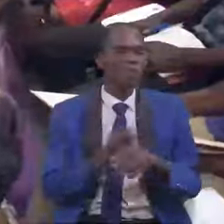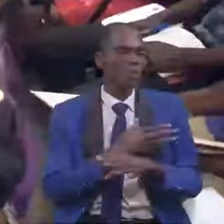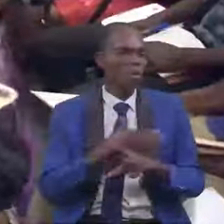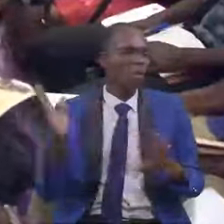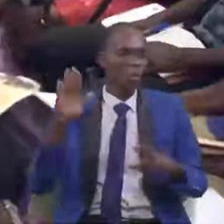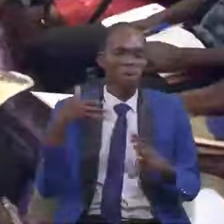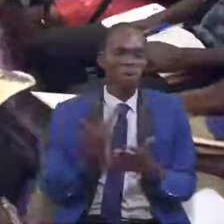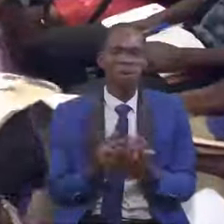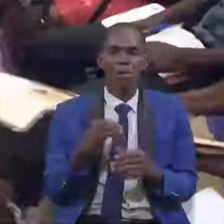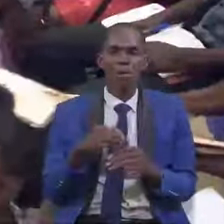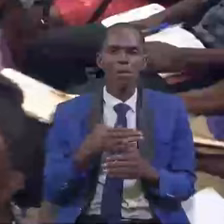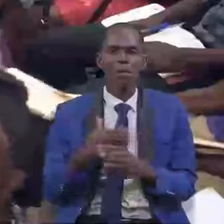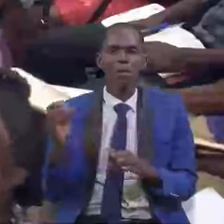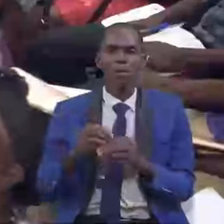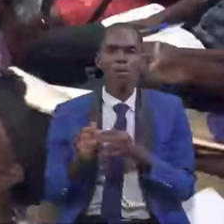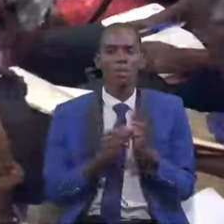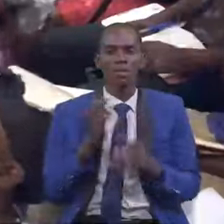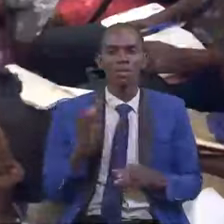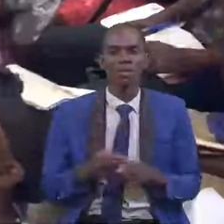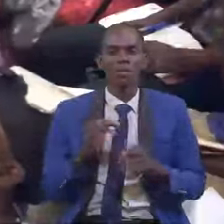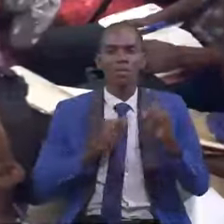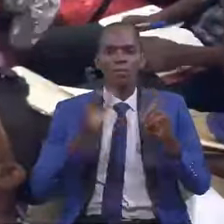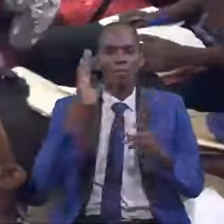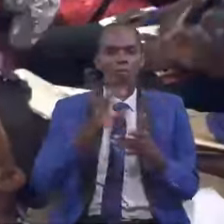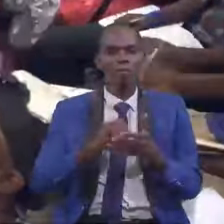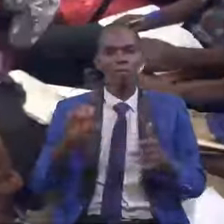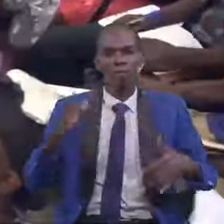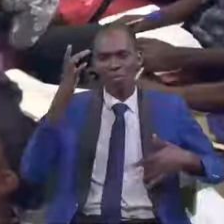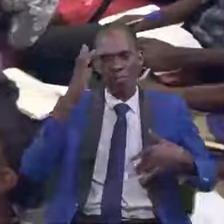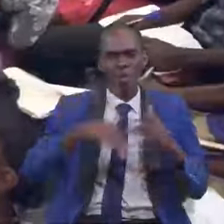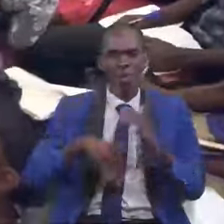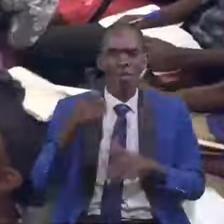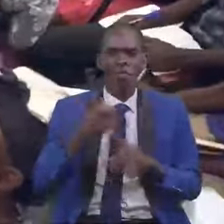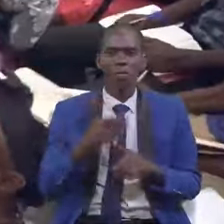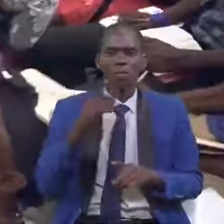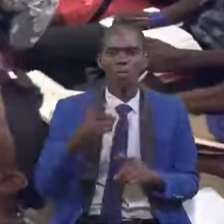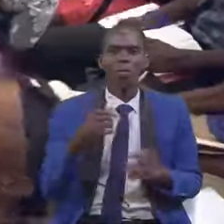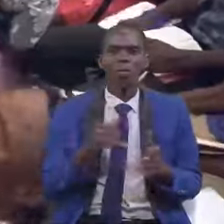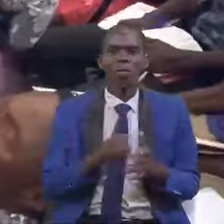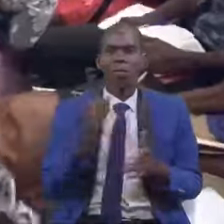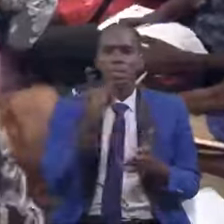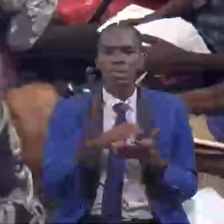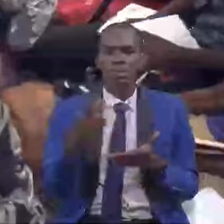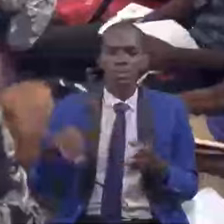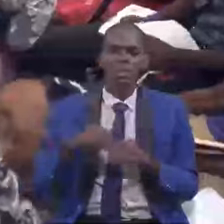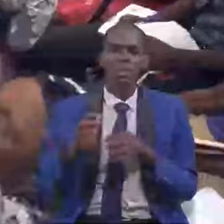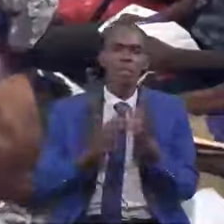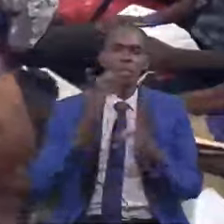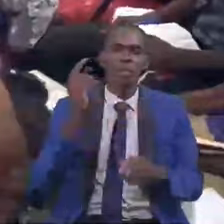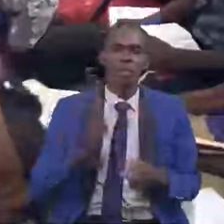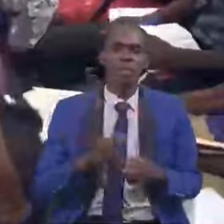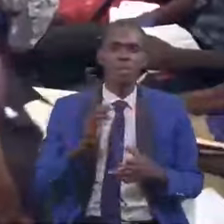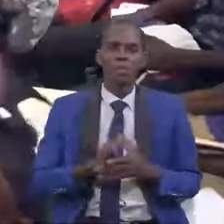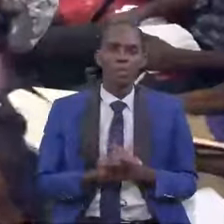Que j'éloignerai la maladie du milieu de toi. La maladie est partie ôter au nom de Jésus-Christ.